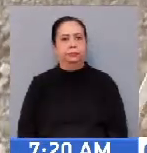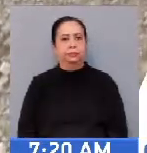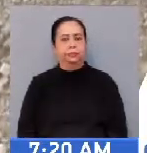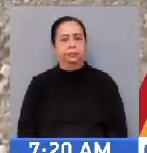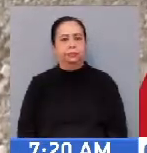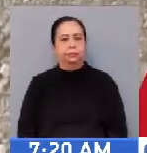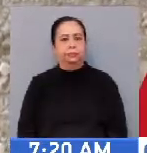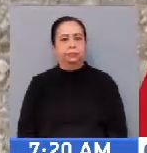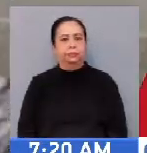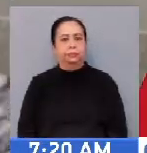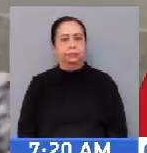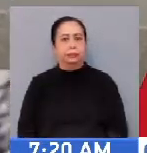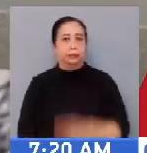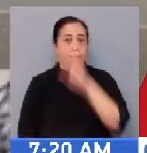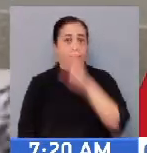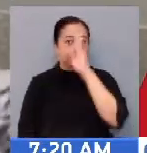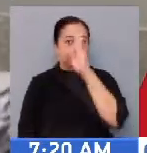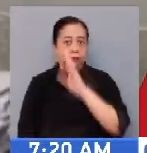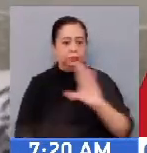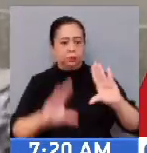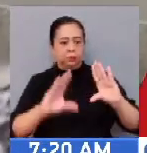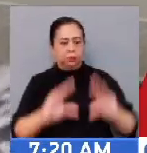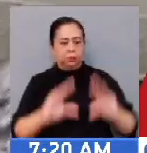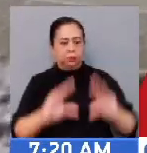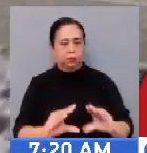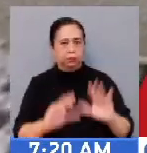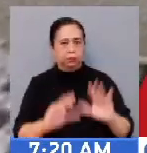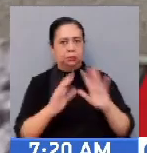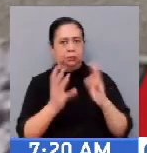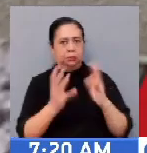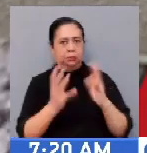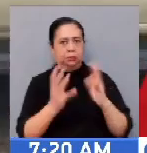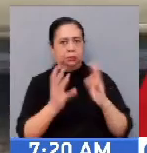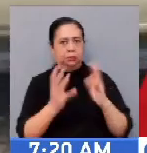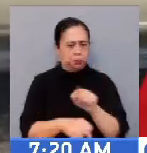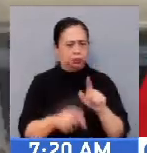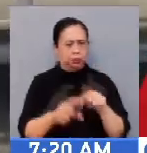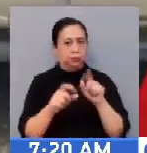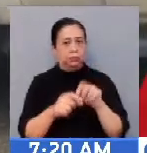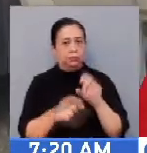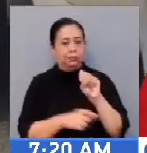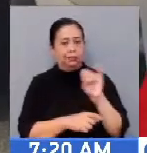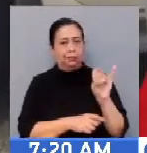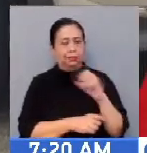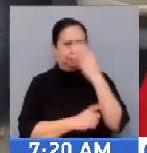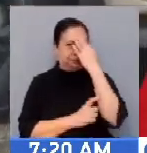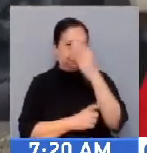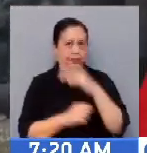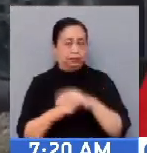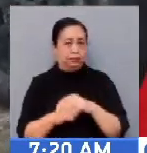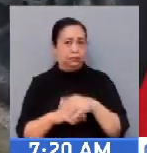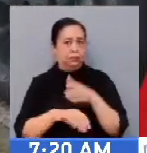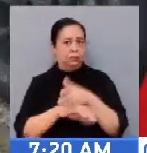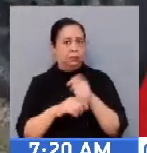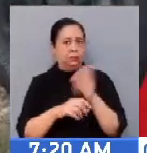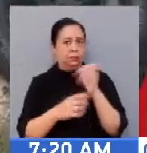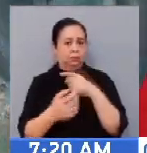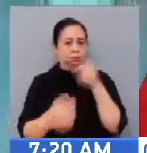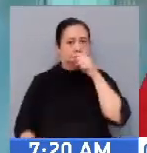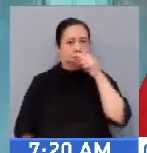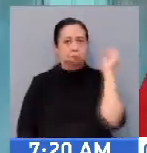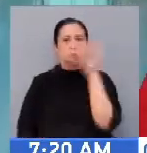Sira, flat ang gulong at puno ng butas ang pickup na ito sa San Ildefonso, Bulacan matapos mahagisa ng granada noong Lunes ng